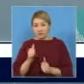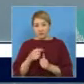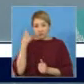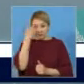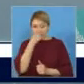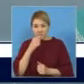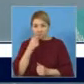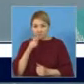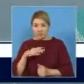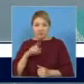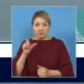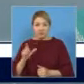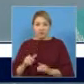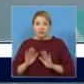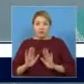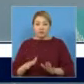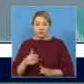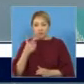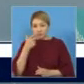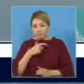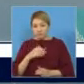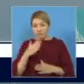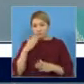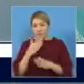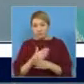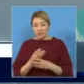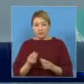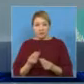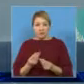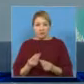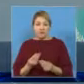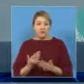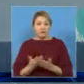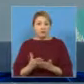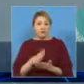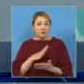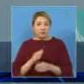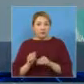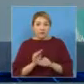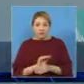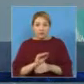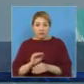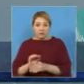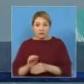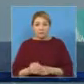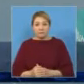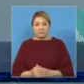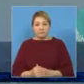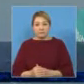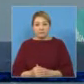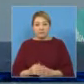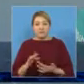счета, и человек только на свою медицинскую помощь платит из того, что он отложил.